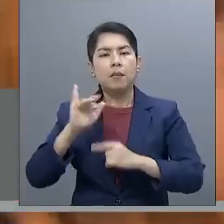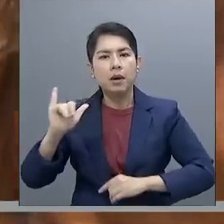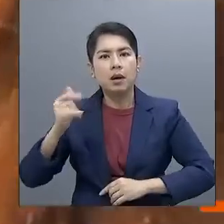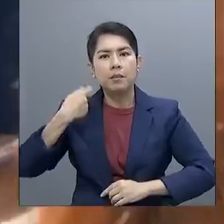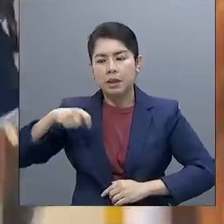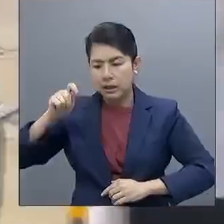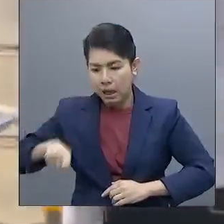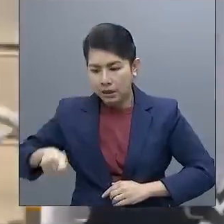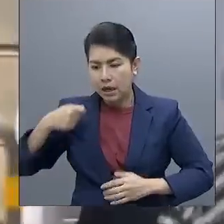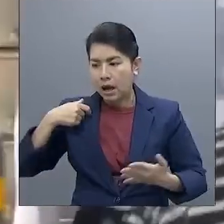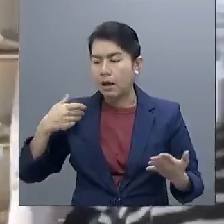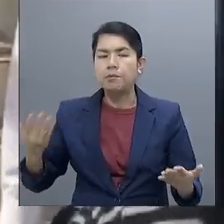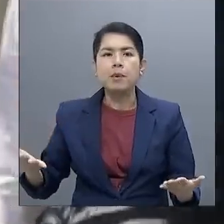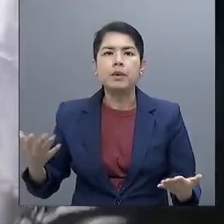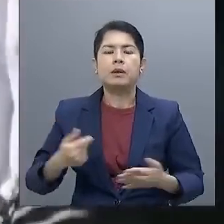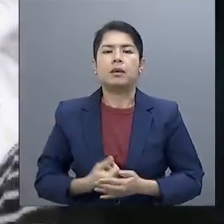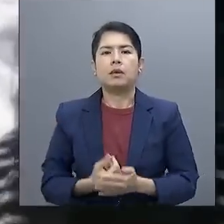ค้านอีกฝ่ายหนึ่งค่ะ